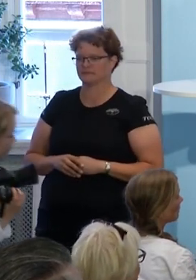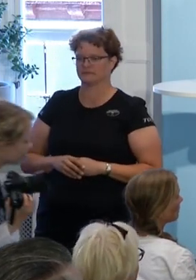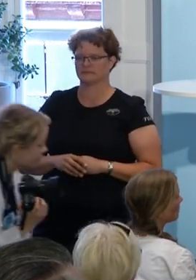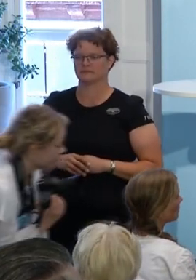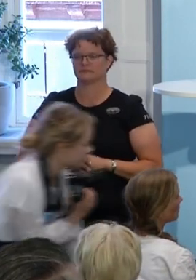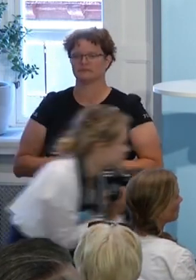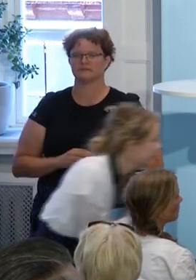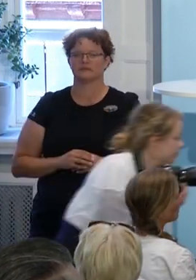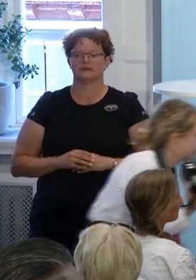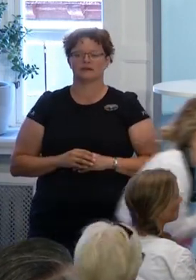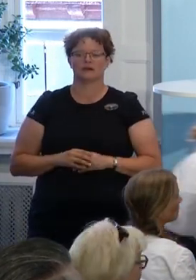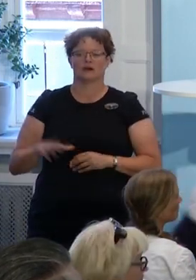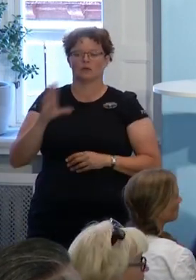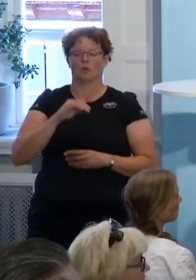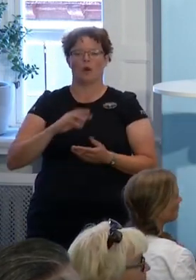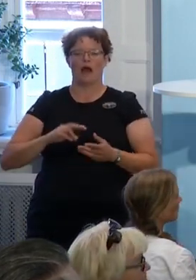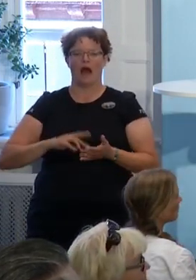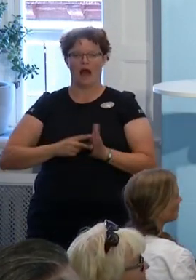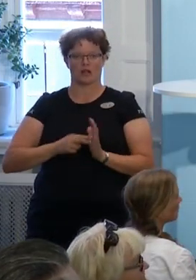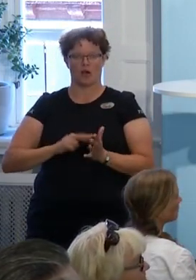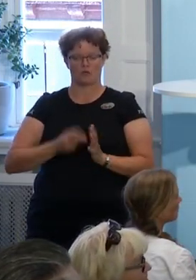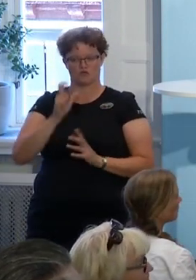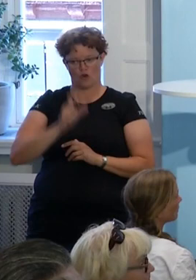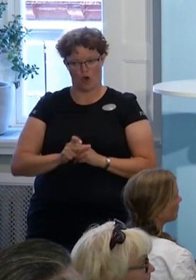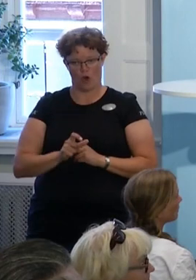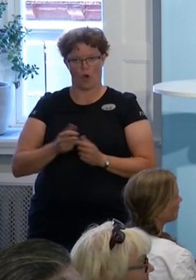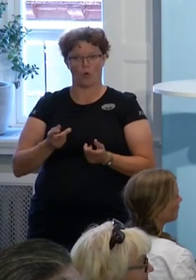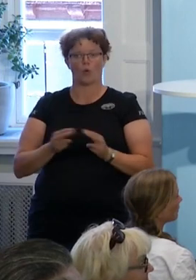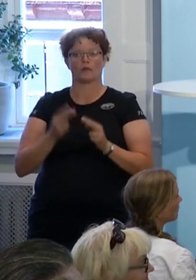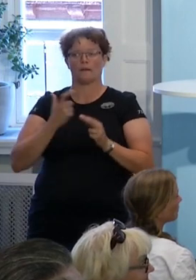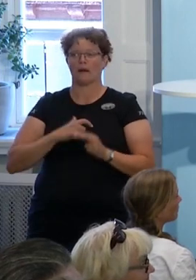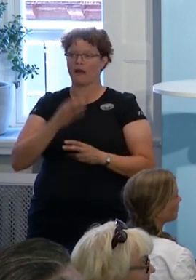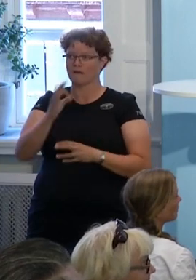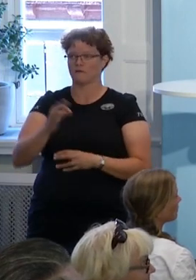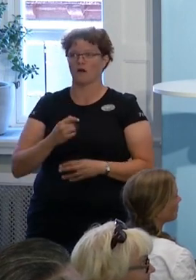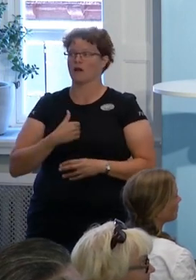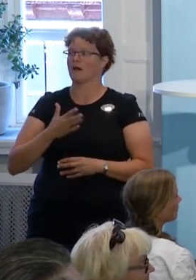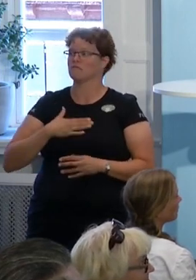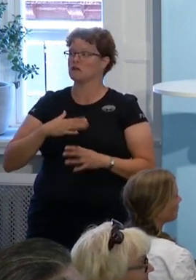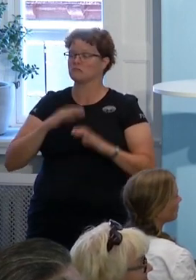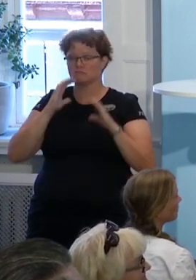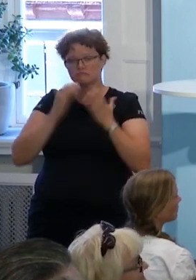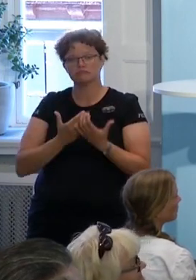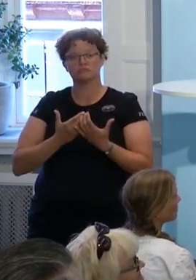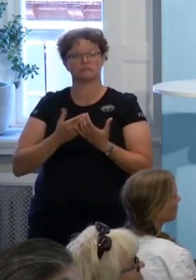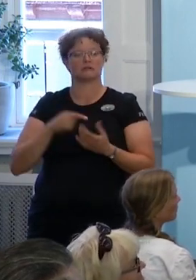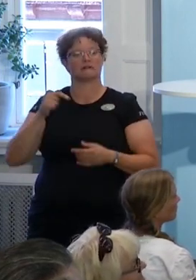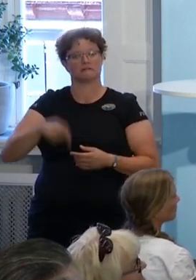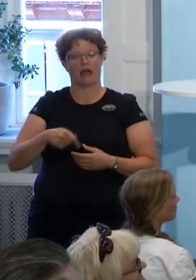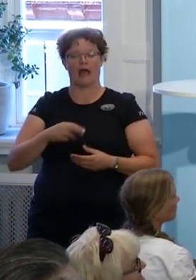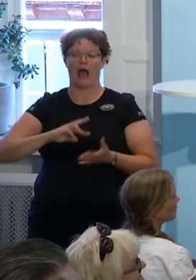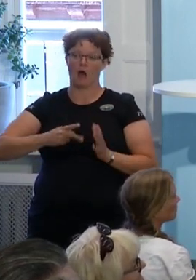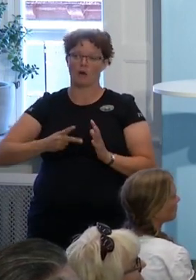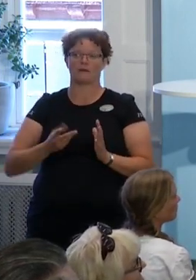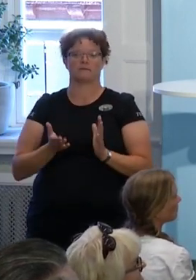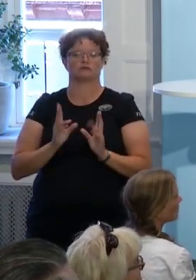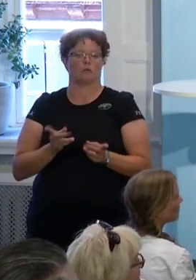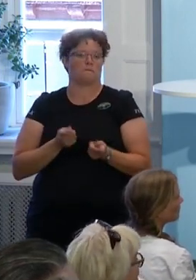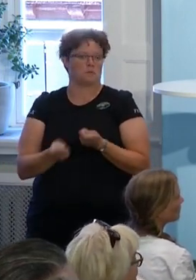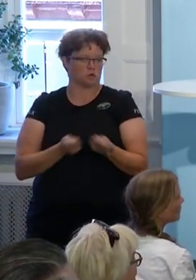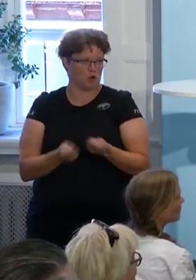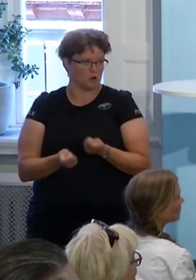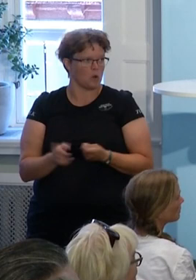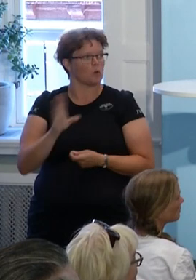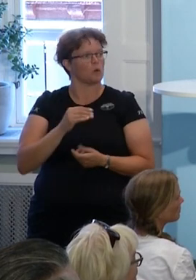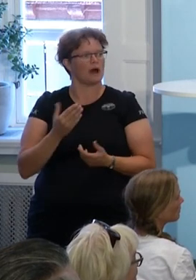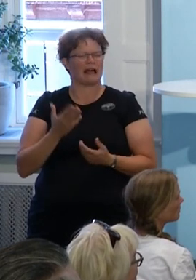När arrangören kontaktade mig och frågade om jag ville ta hand om det här arrangemanget som moderator så var